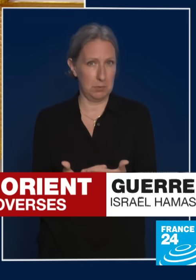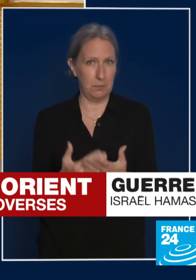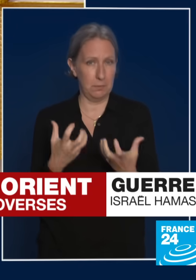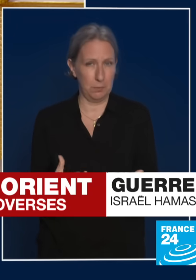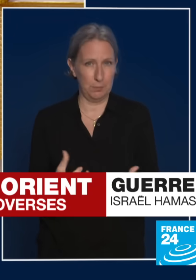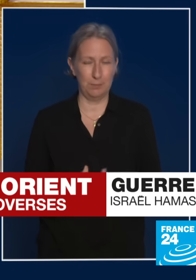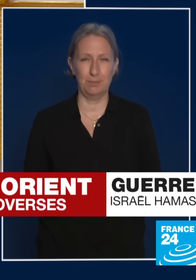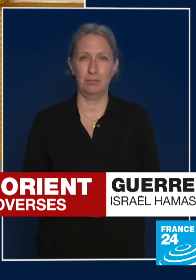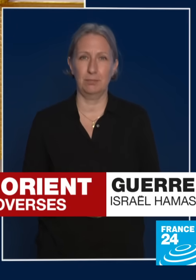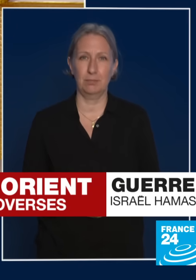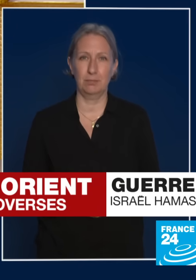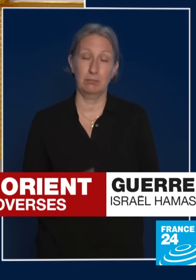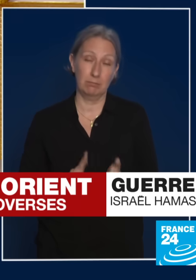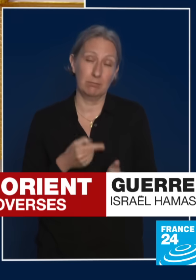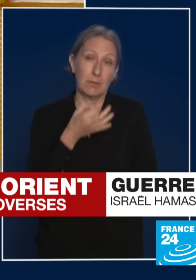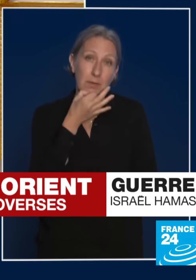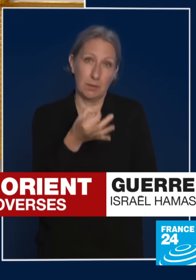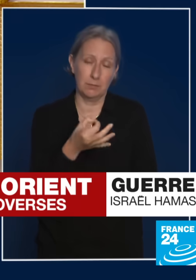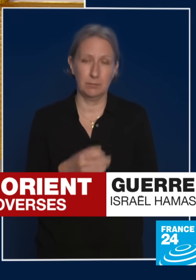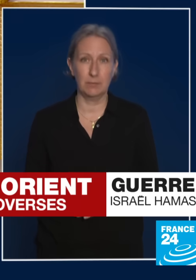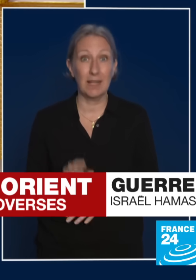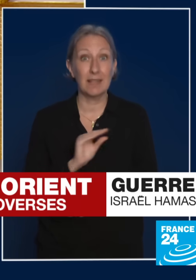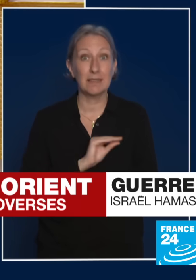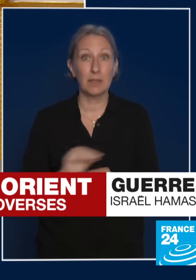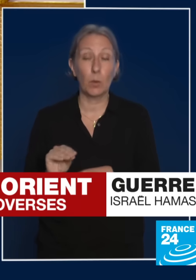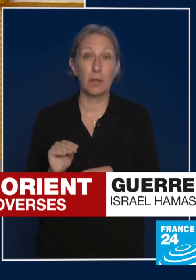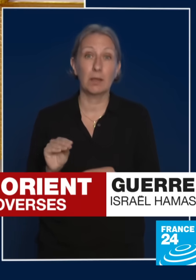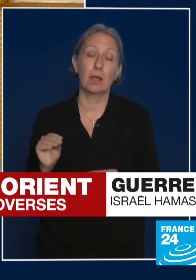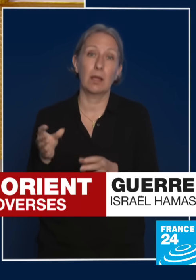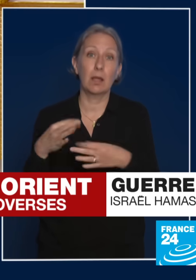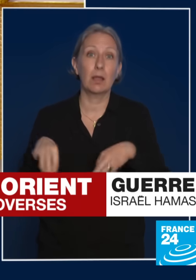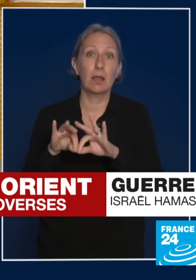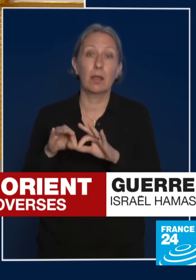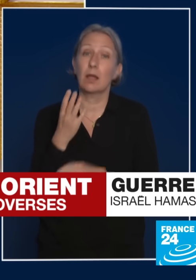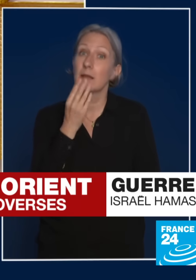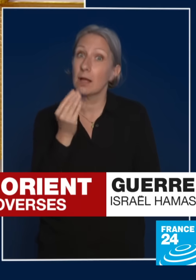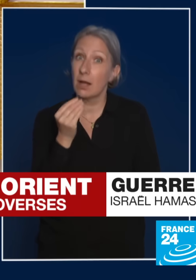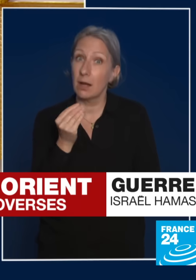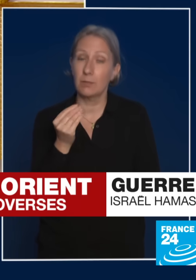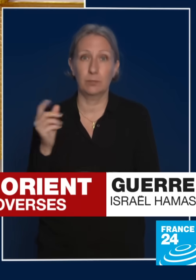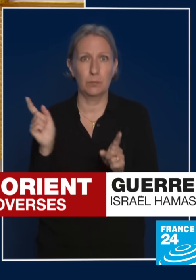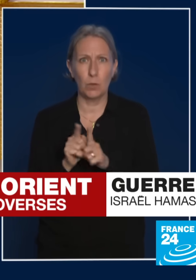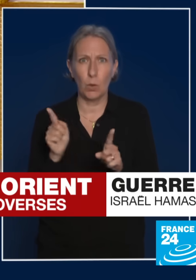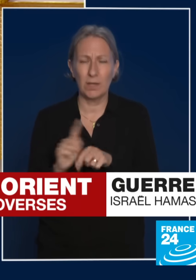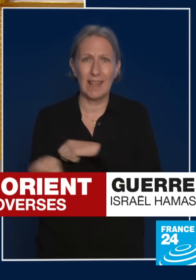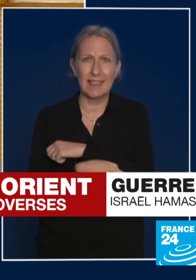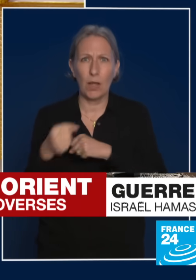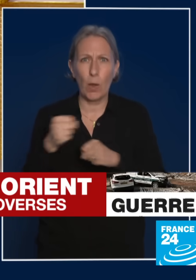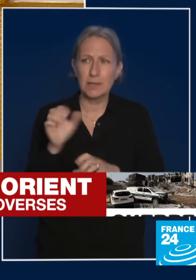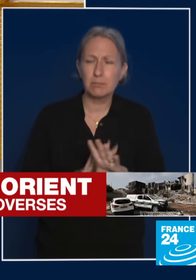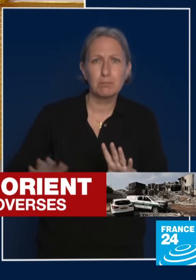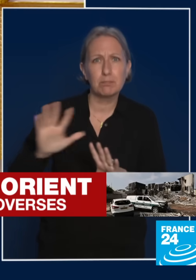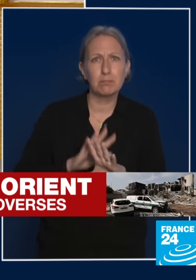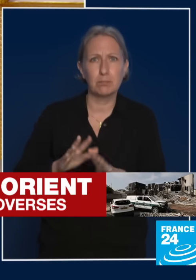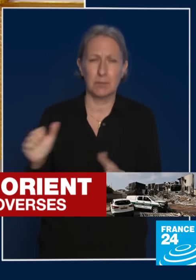je le redit la sécurité de l'État d'Israël la lutte résolue pour l'éradication du terrorisme dans la région et